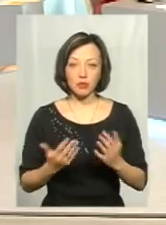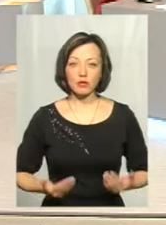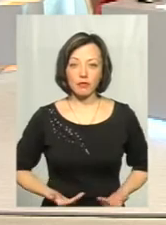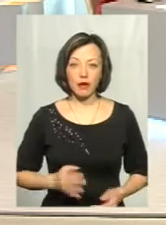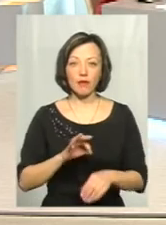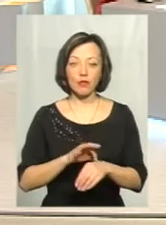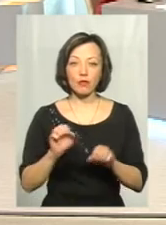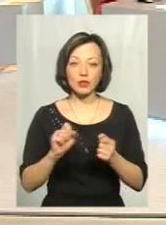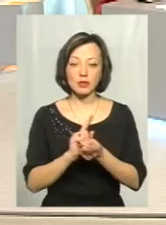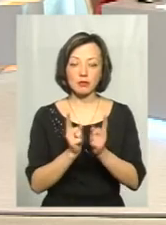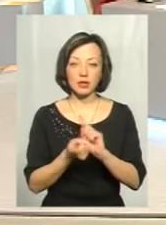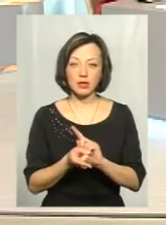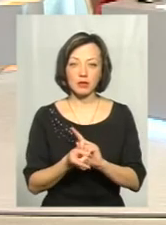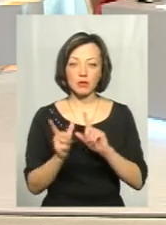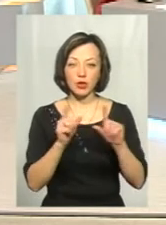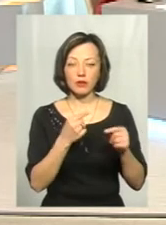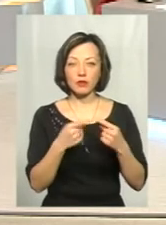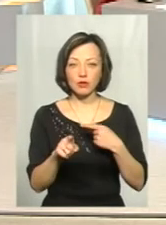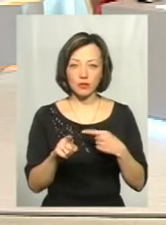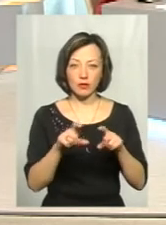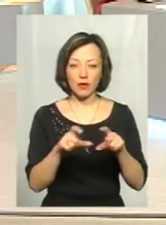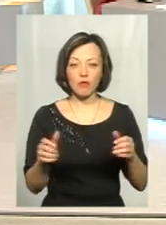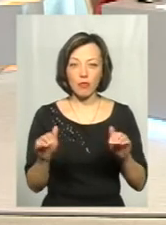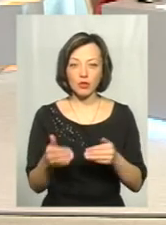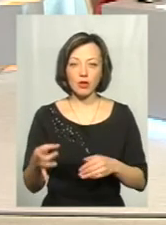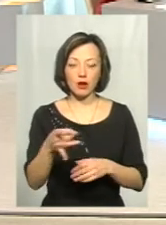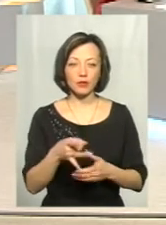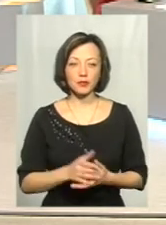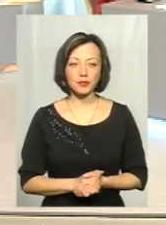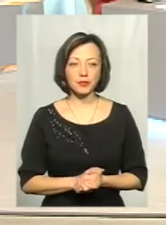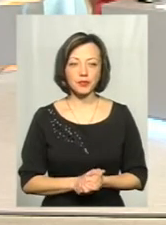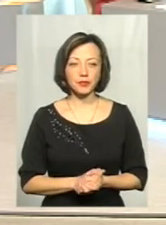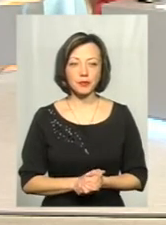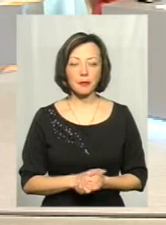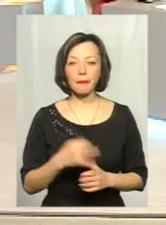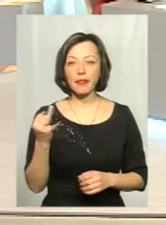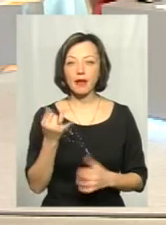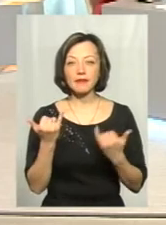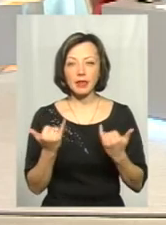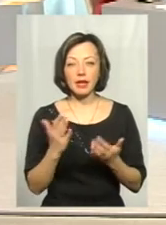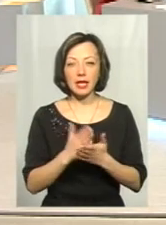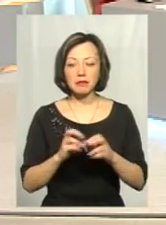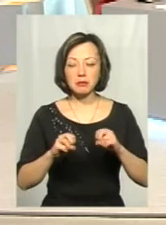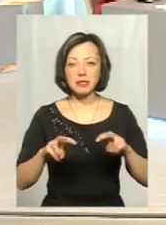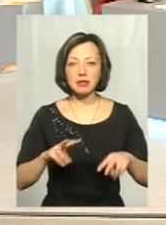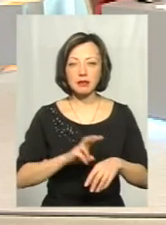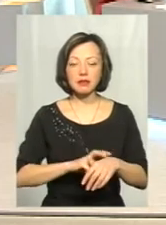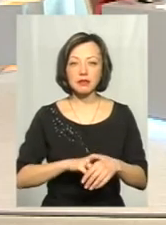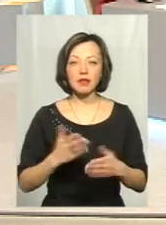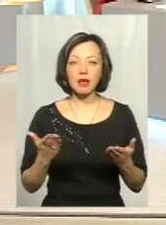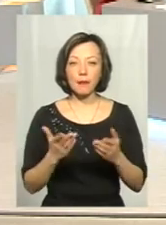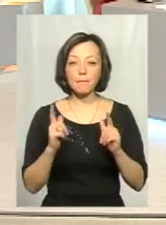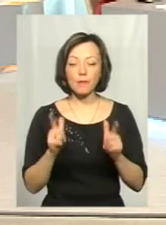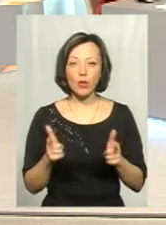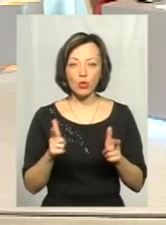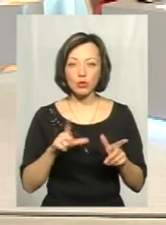то він може змінити його і поїхати в іншу амбулаторію, в межах району, нехай. А от цікаво, взагалі зараз є спеціалісти, які там